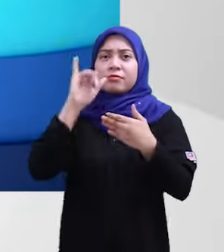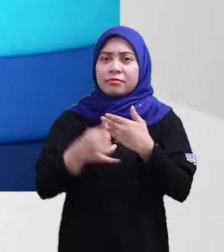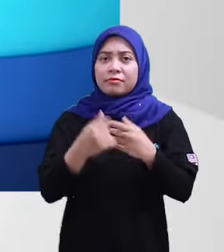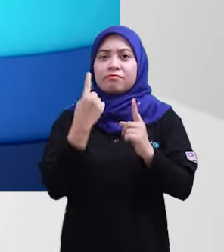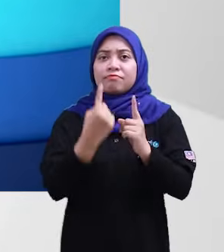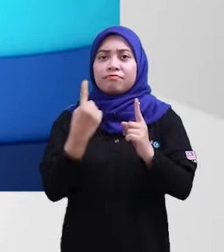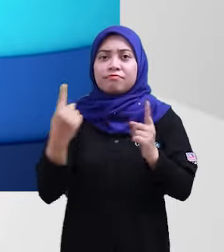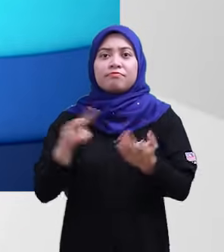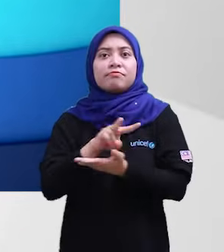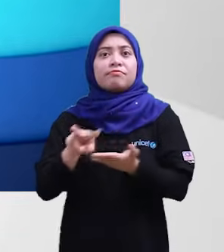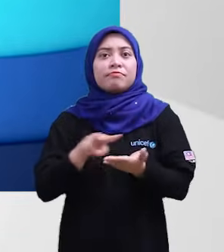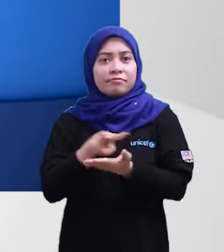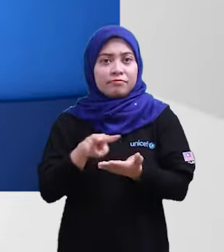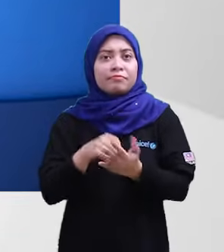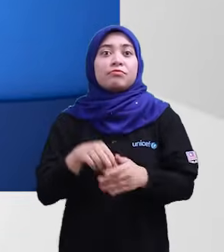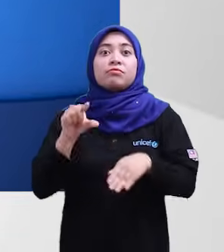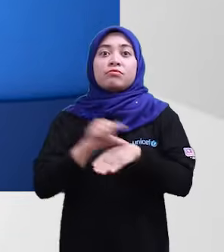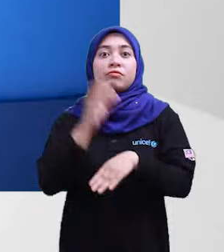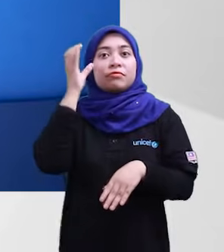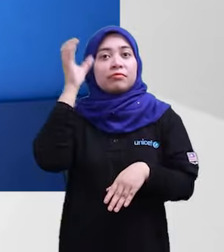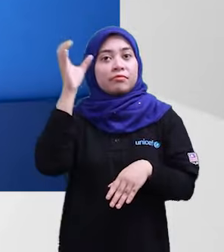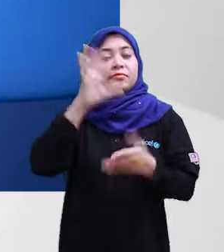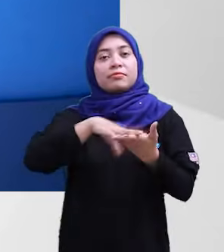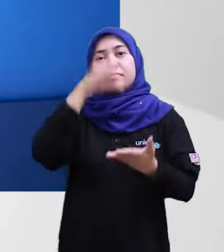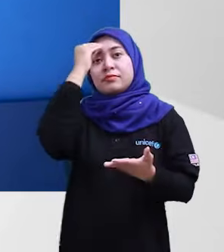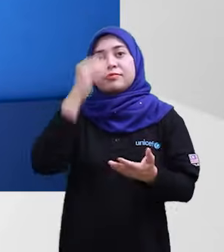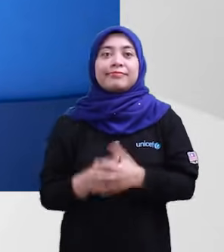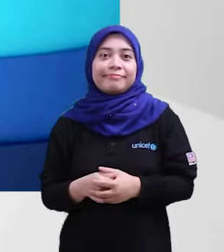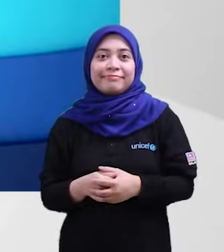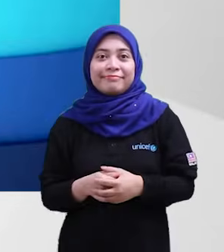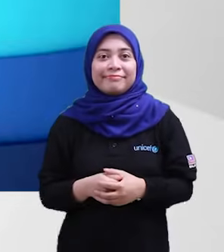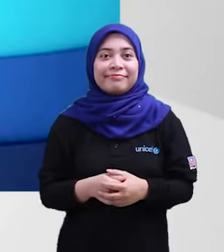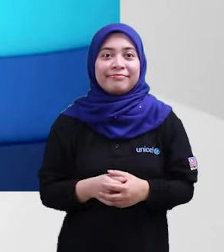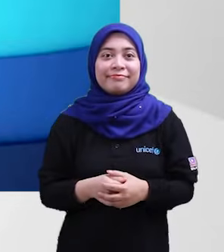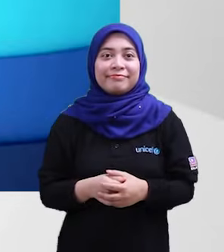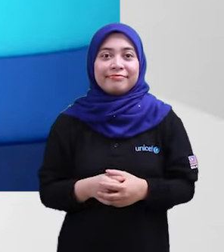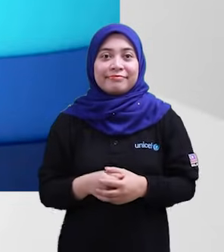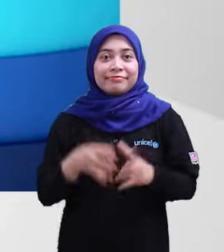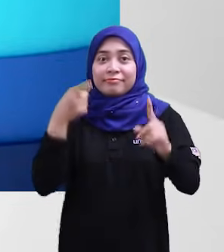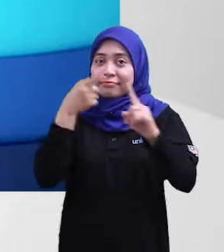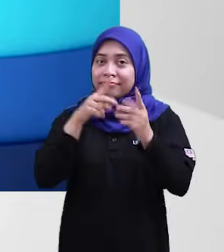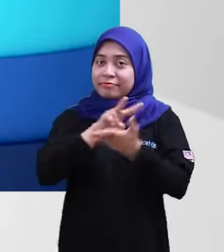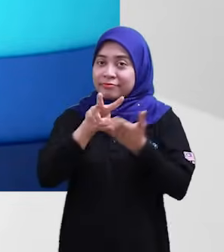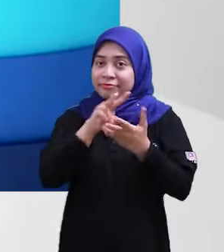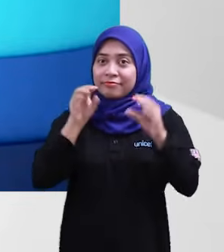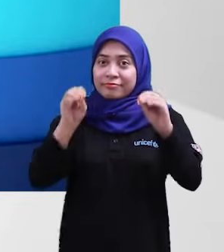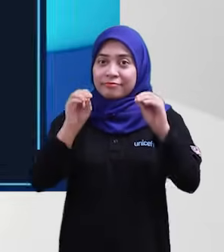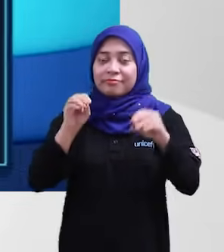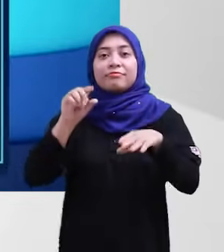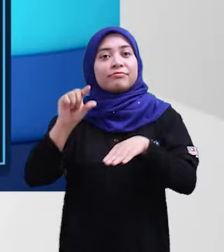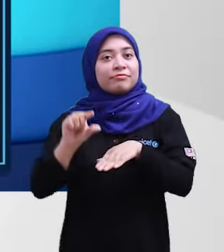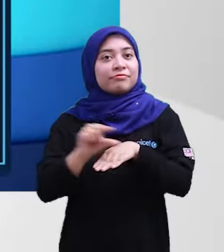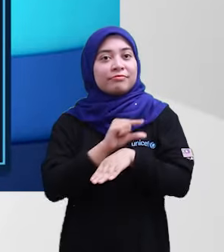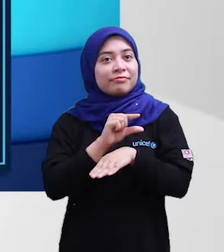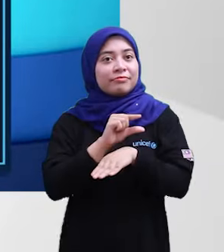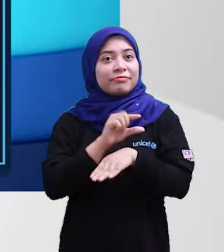bagi setiap episod dalam siri ini menggunakan konsep utama yang dipelajari. Untuk tujuan video tutorial siri ini,